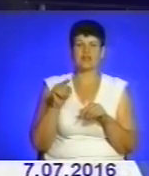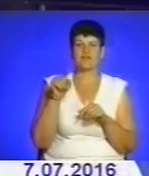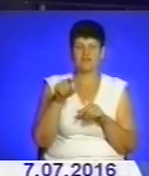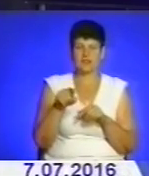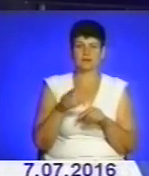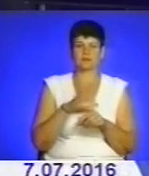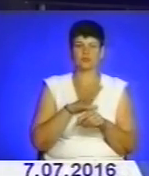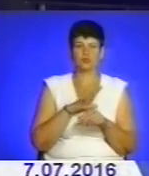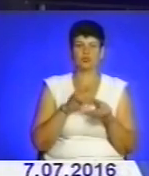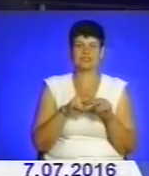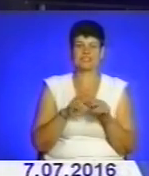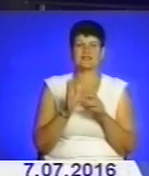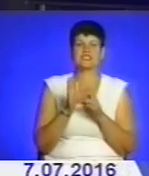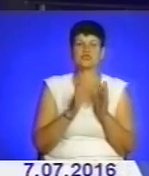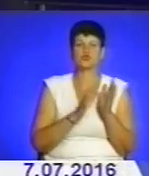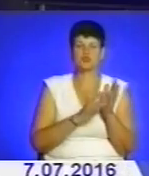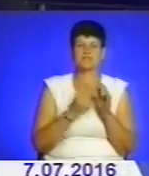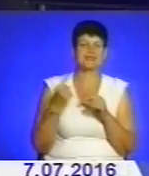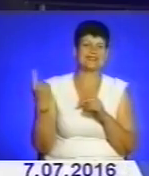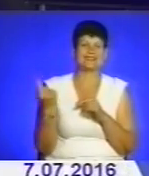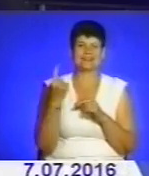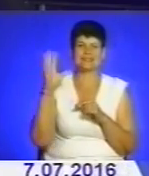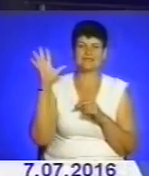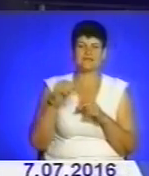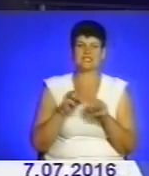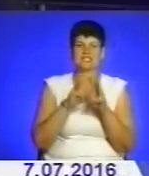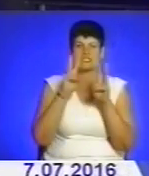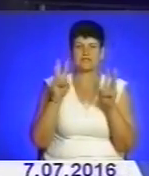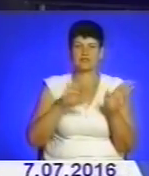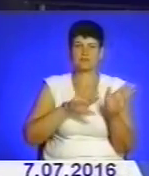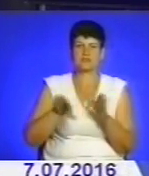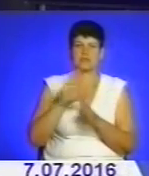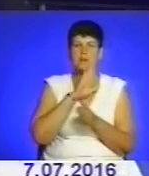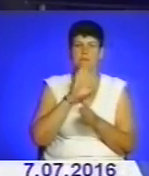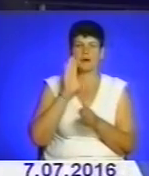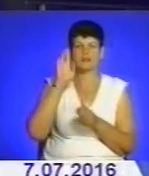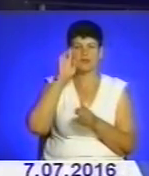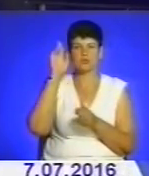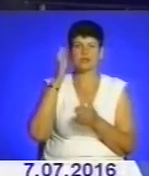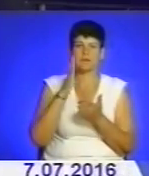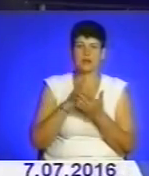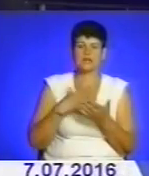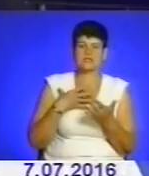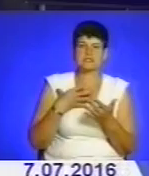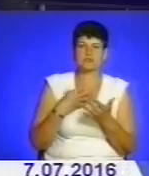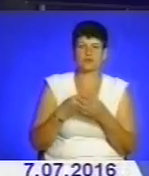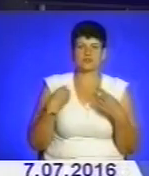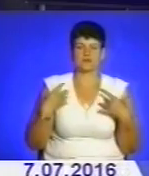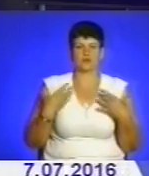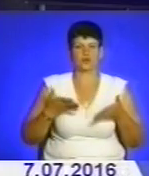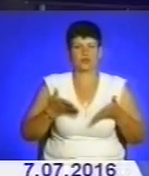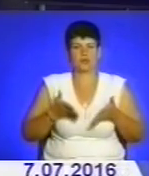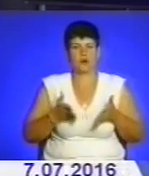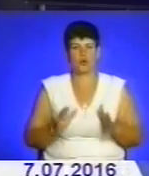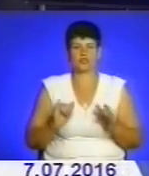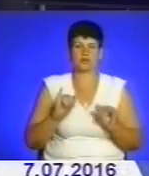хрестив Ісуса. Іван Предтеча – єдиний з усіх святих після Божої Матері, що має свої празники зачаття і Різдва. Більше про це свято